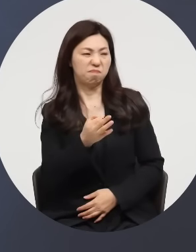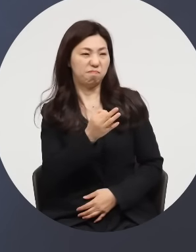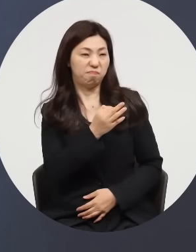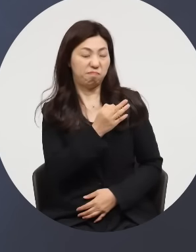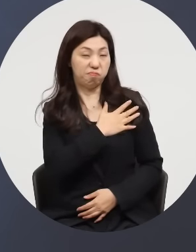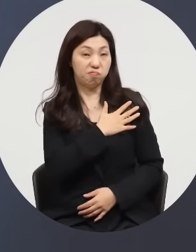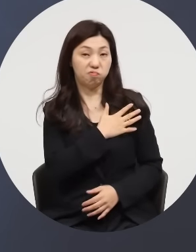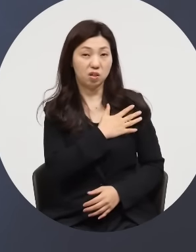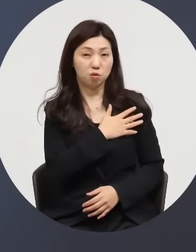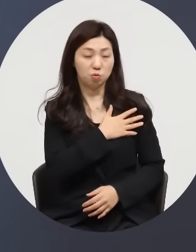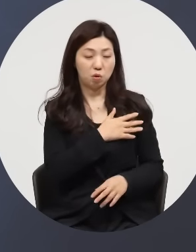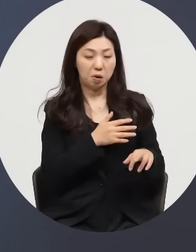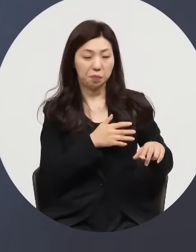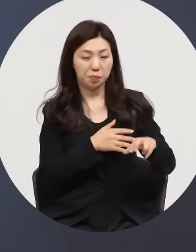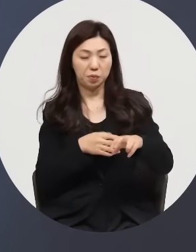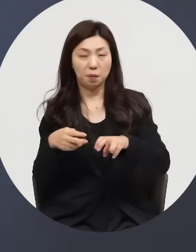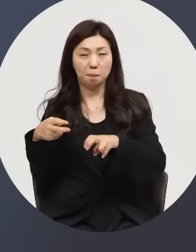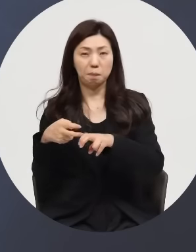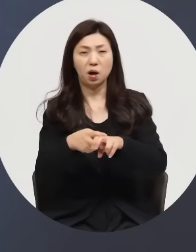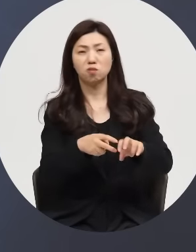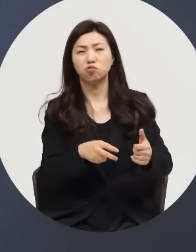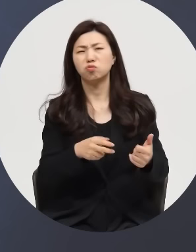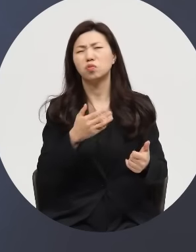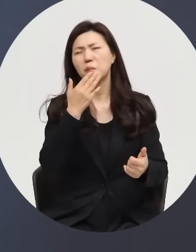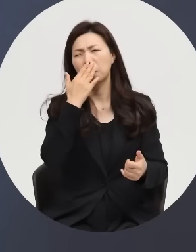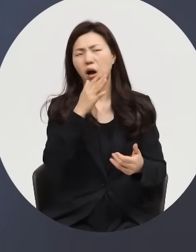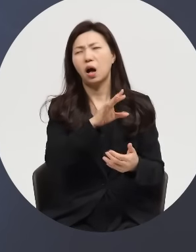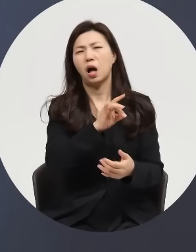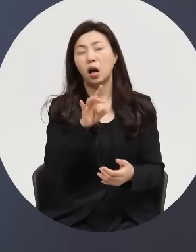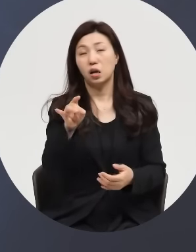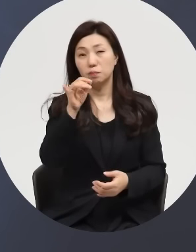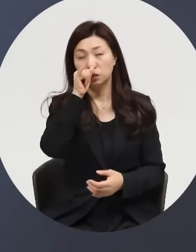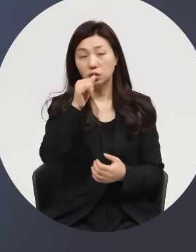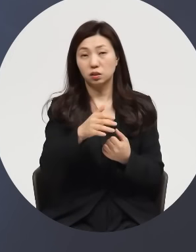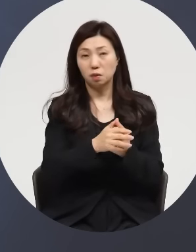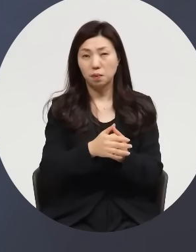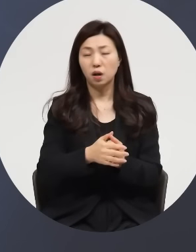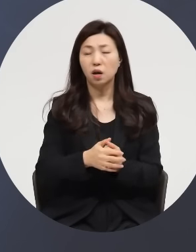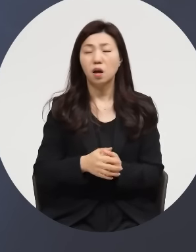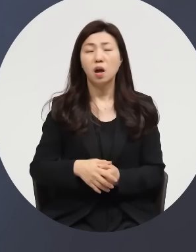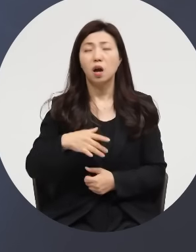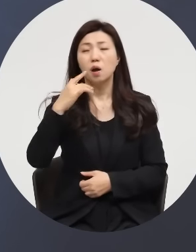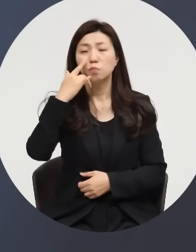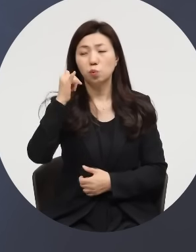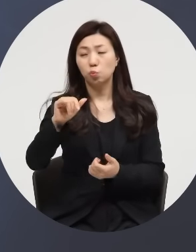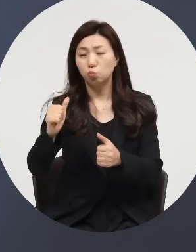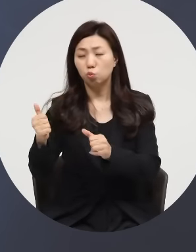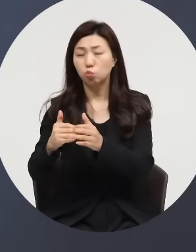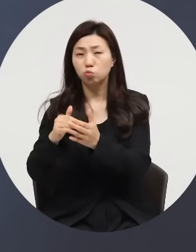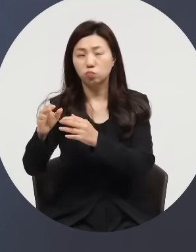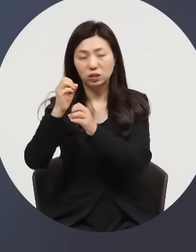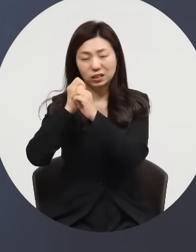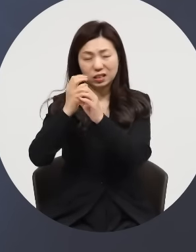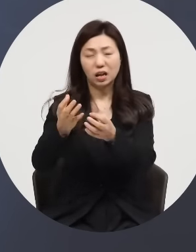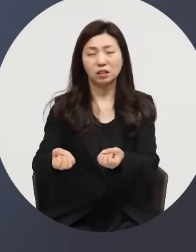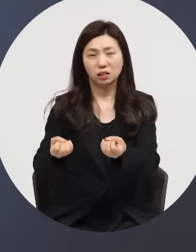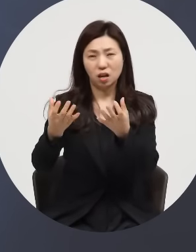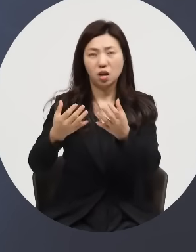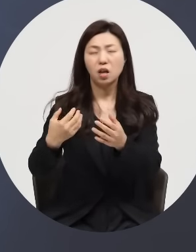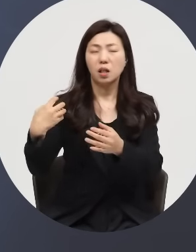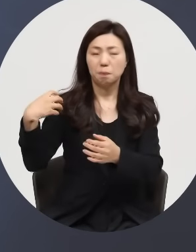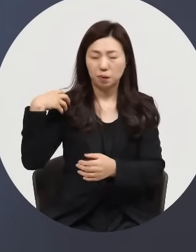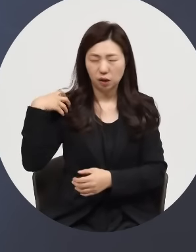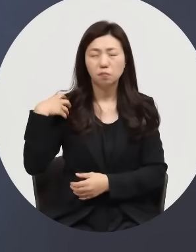건강한 사람도 교통 나가서 죽는 부모가 생기는데 그래서 부모님이 돌아가시면 와서 장례 치러드리고 또 하면 되지.